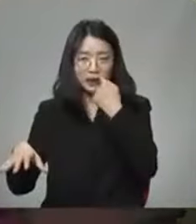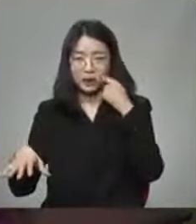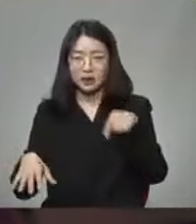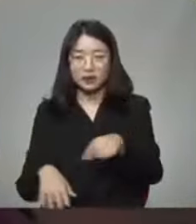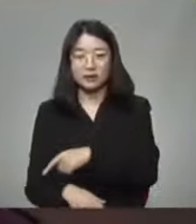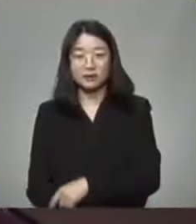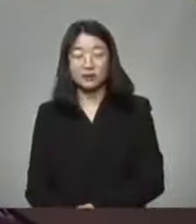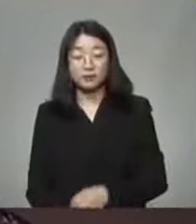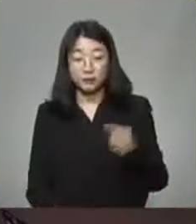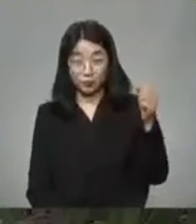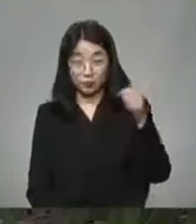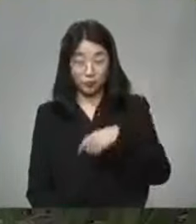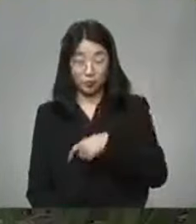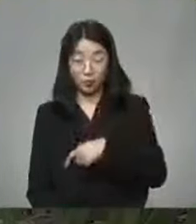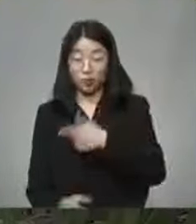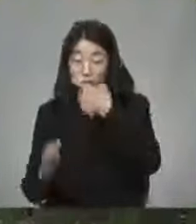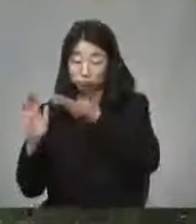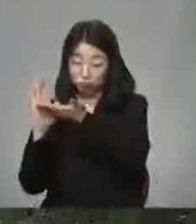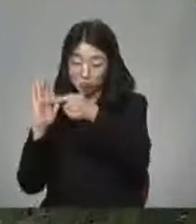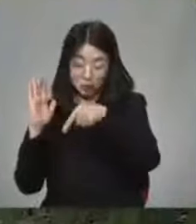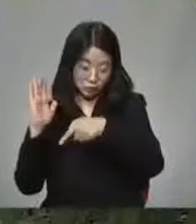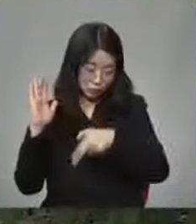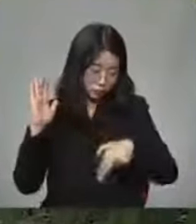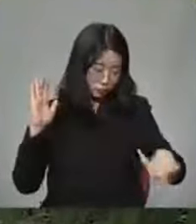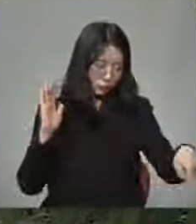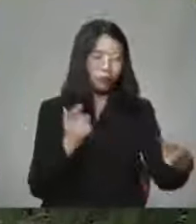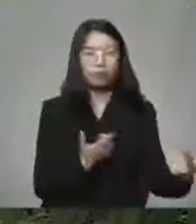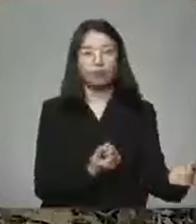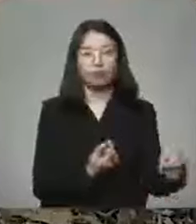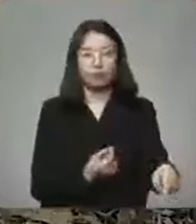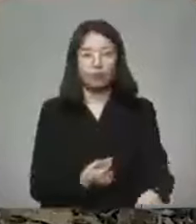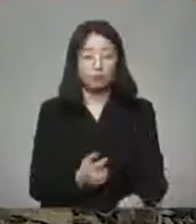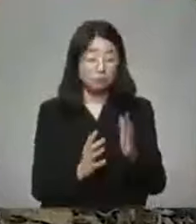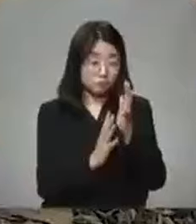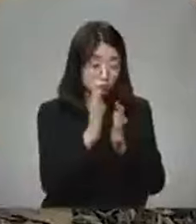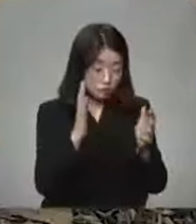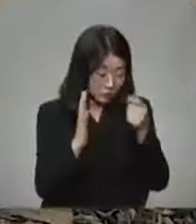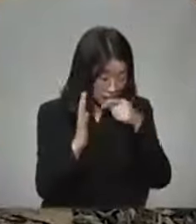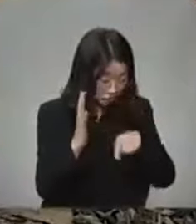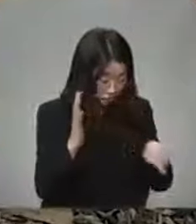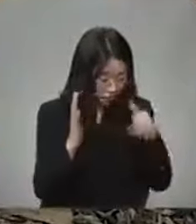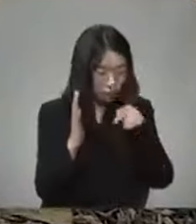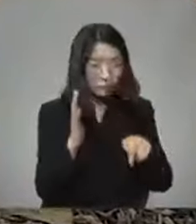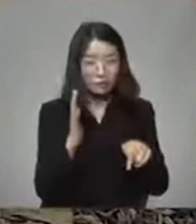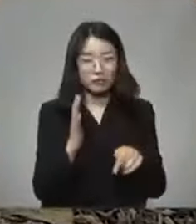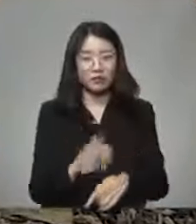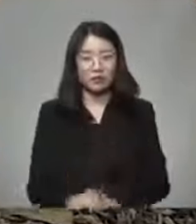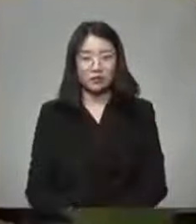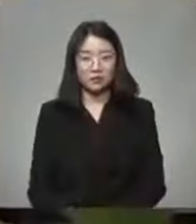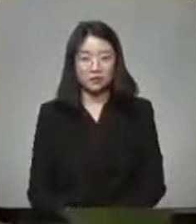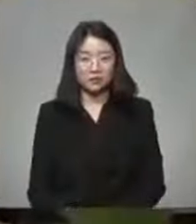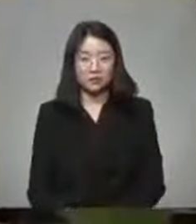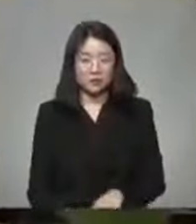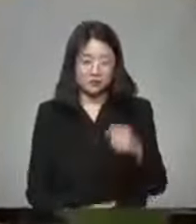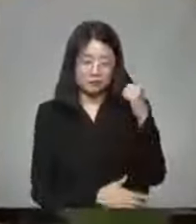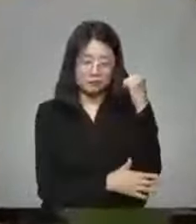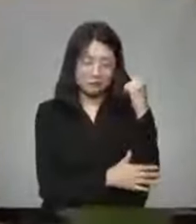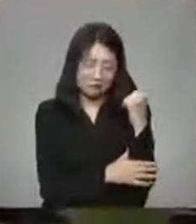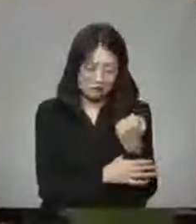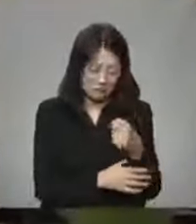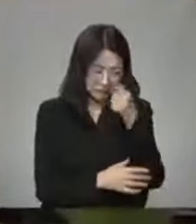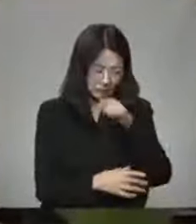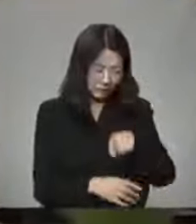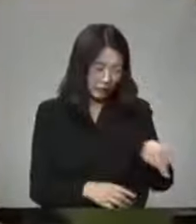호수 하류 쪽 산책로도 상황은 마찬가지입니다 갈대밭 사이사이에 쓰레기가 가득합니다 빗발은 페트병에 다 삭은